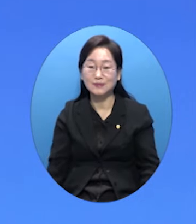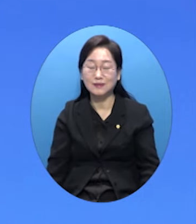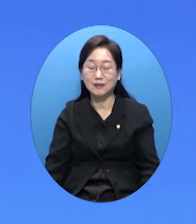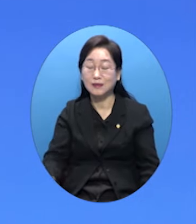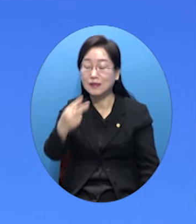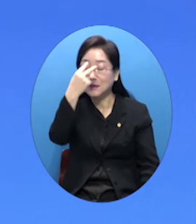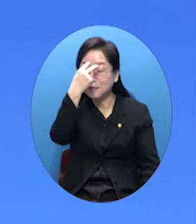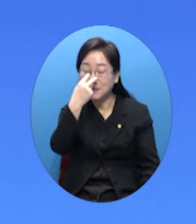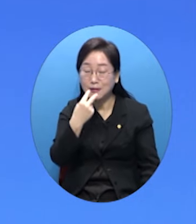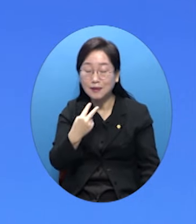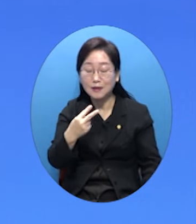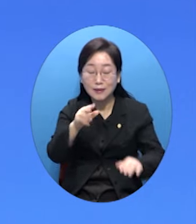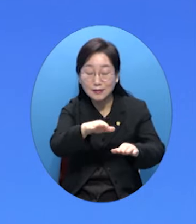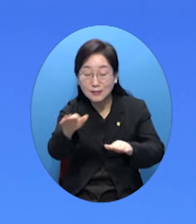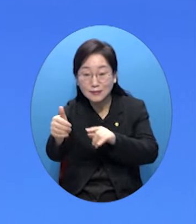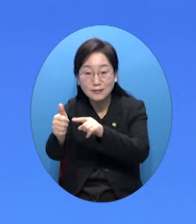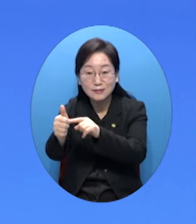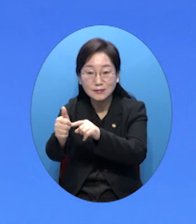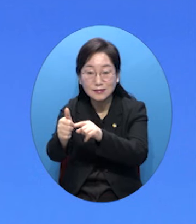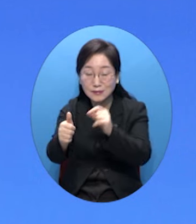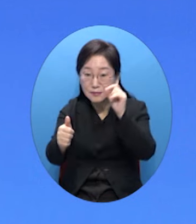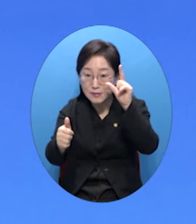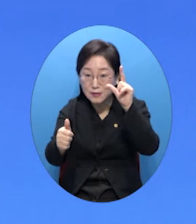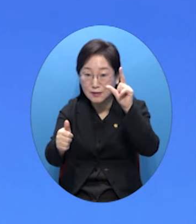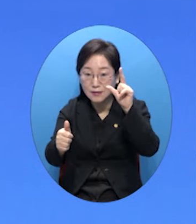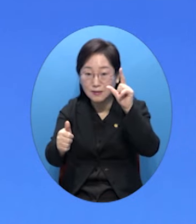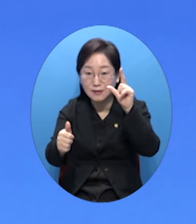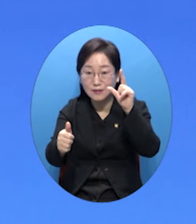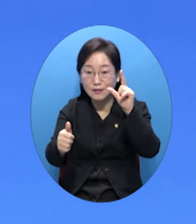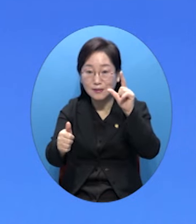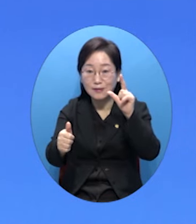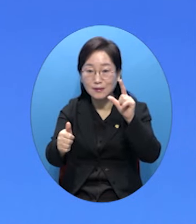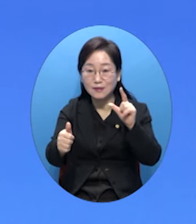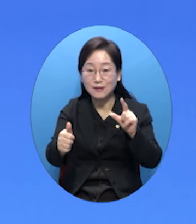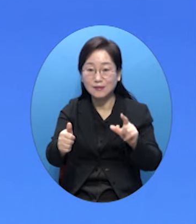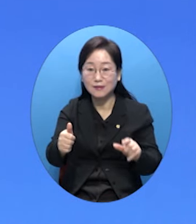맹인이 시각장애인이 눈을 뜬다는 것은 그런